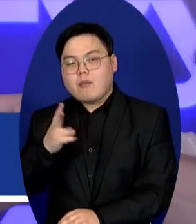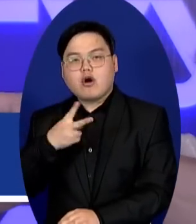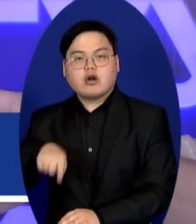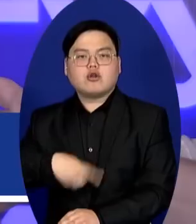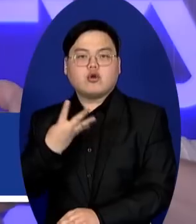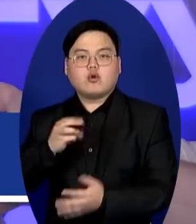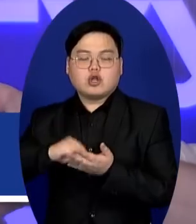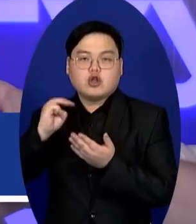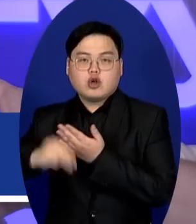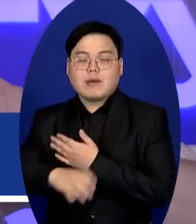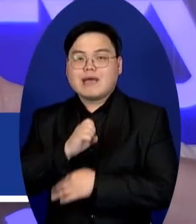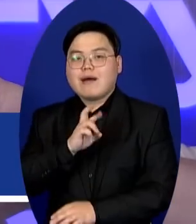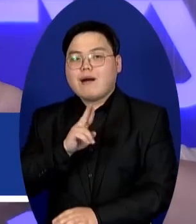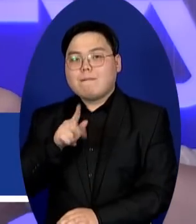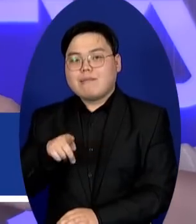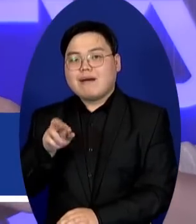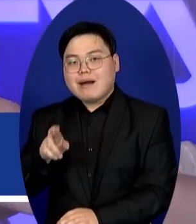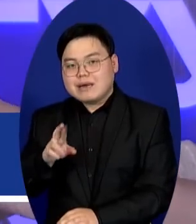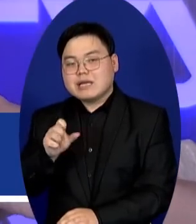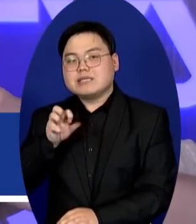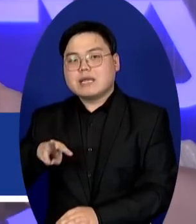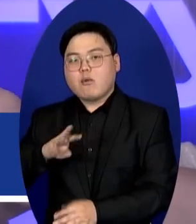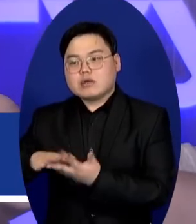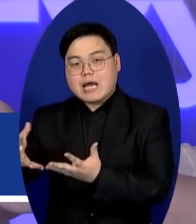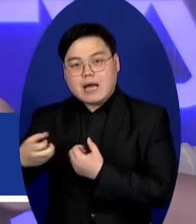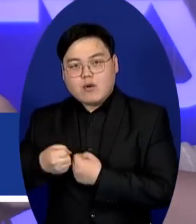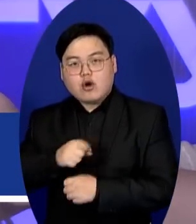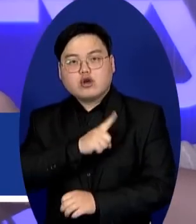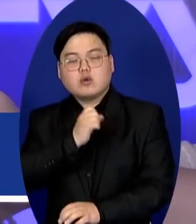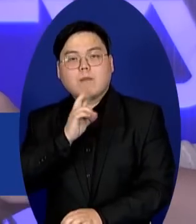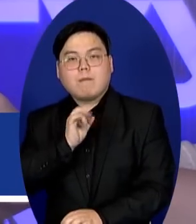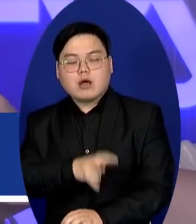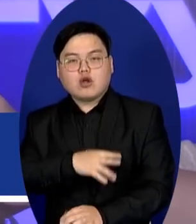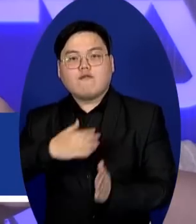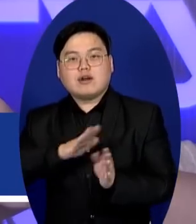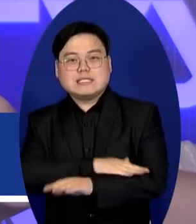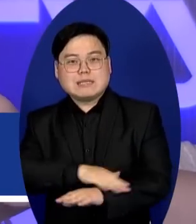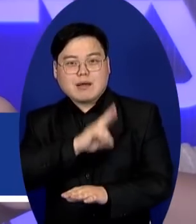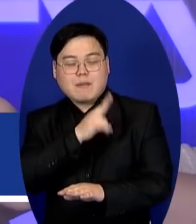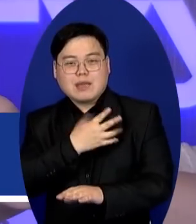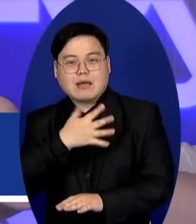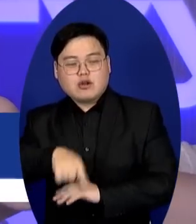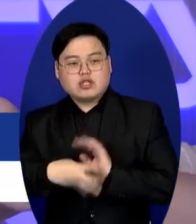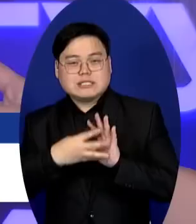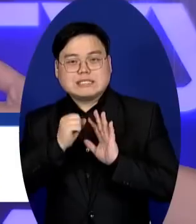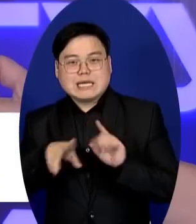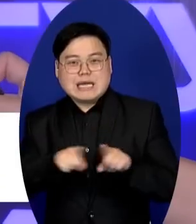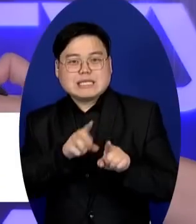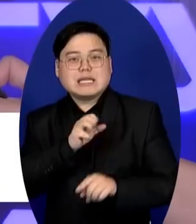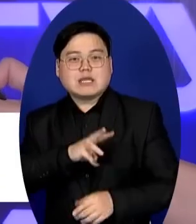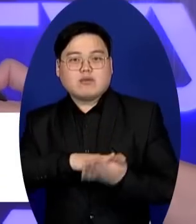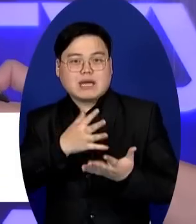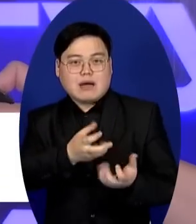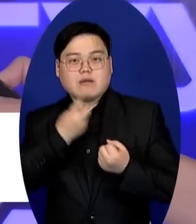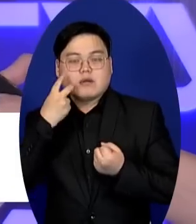2.4 тэрбумаар ERP систем худалдаж авч хад дэрэгдэх зүүн баян төмөр зам компани 5.9 саяар яг адилхан систем худалдаж авч идэг. Дижитал